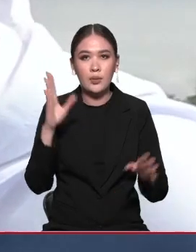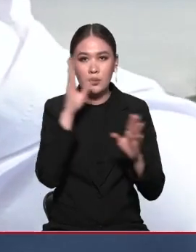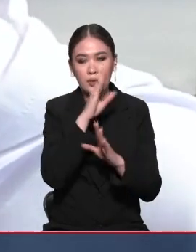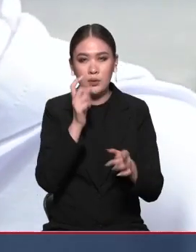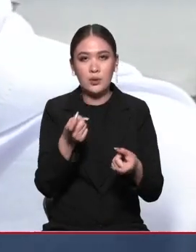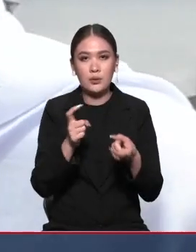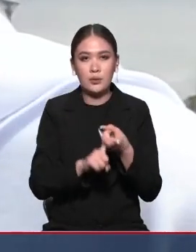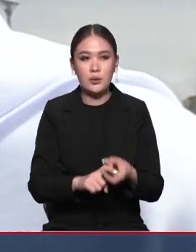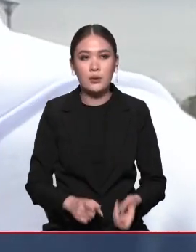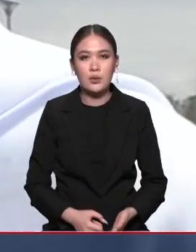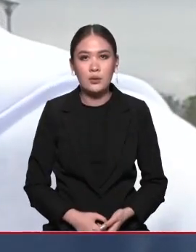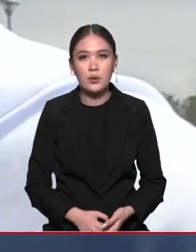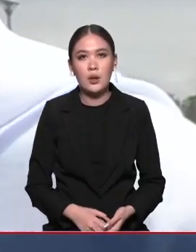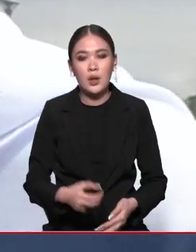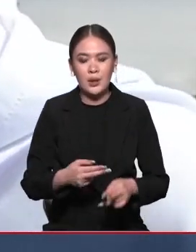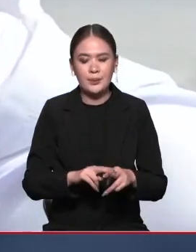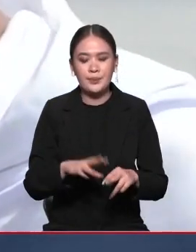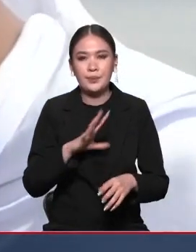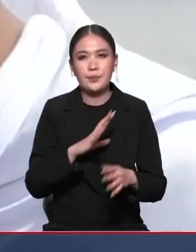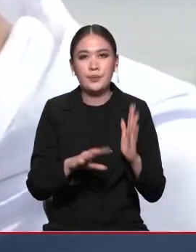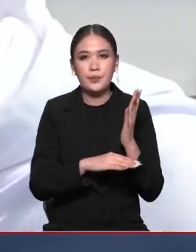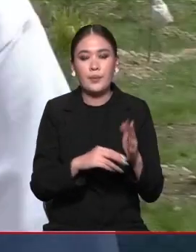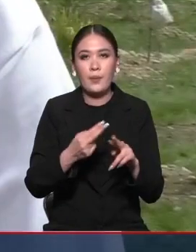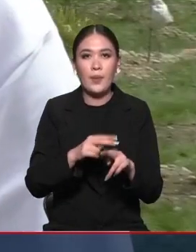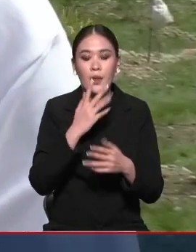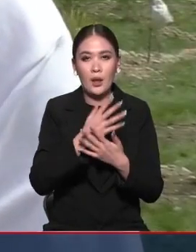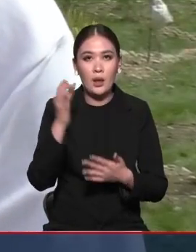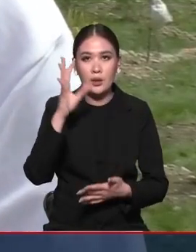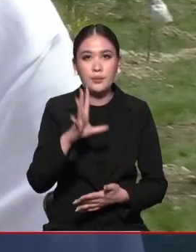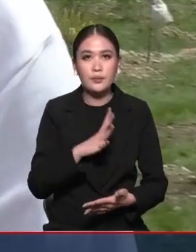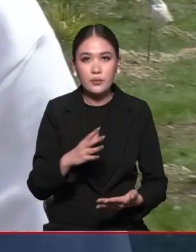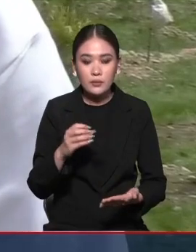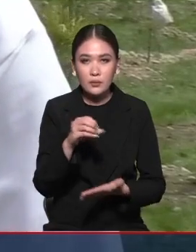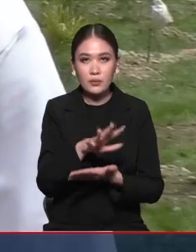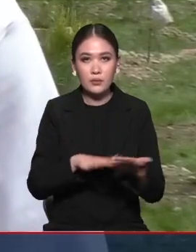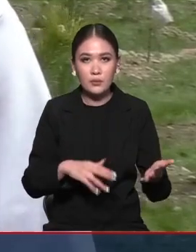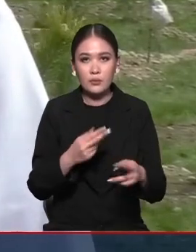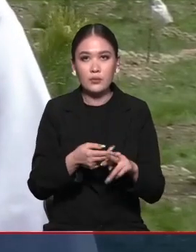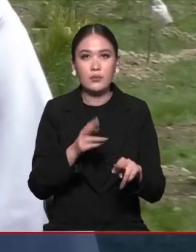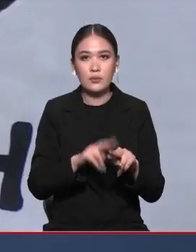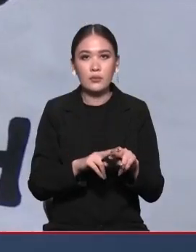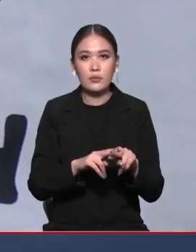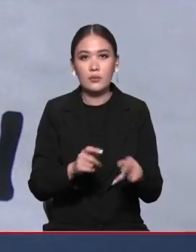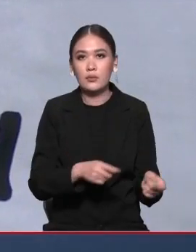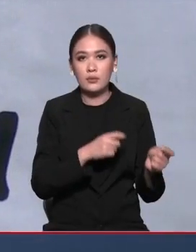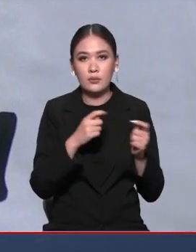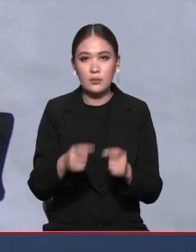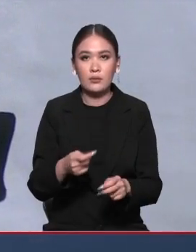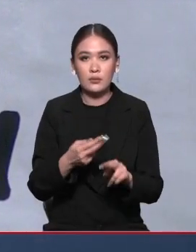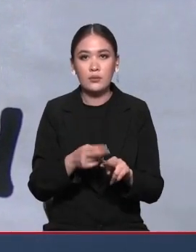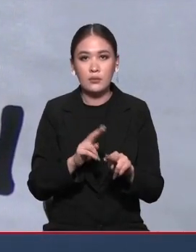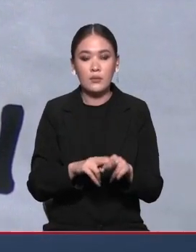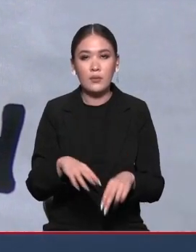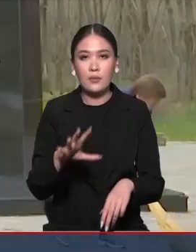кіреберісіне 100 түп ағашты, жаңағы хвойный деревья дейміз ғой, жастар бассейн алдында локациясы өте керемет.